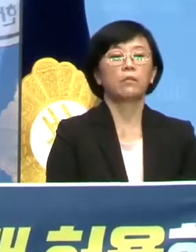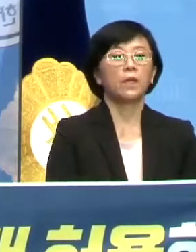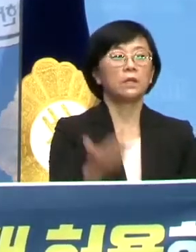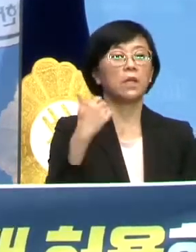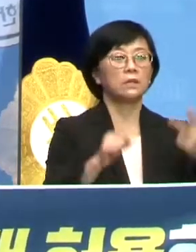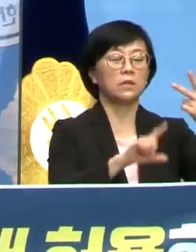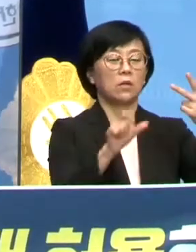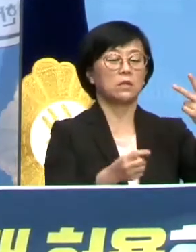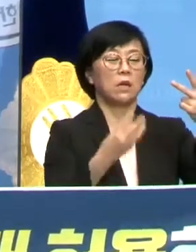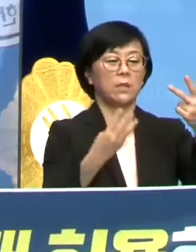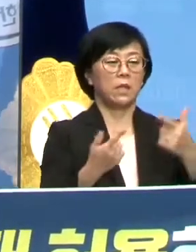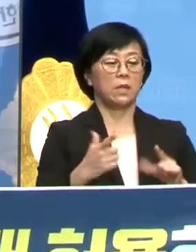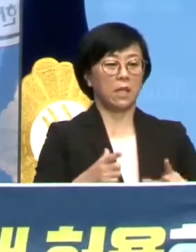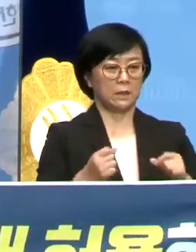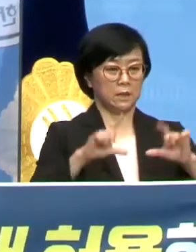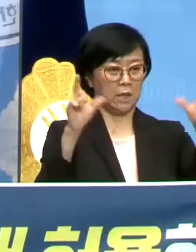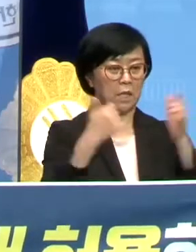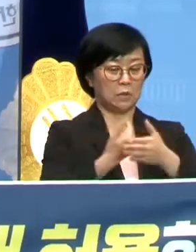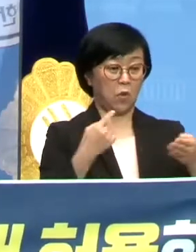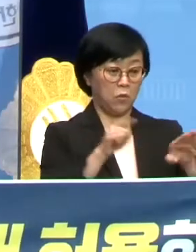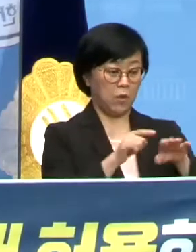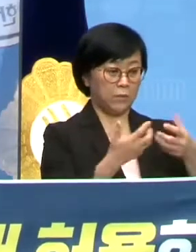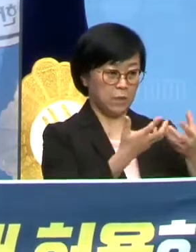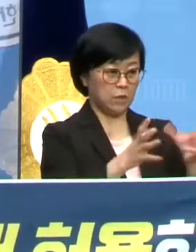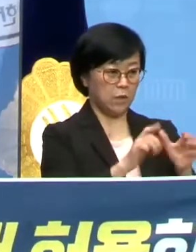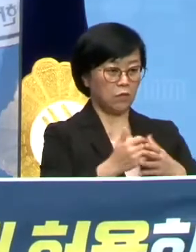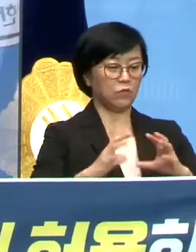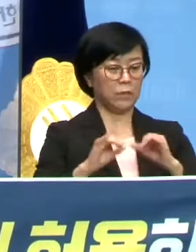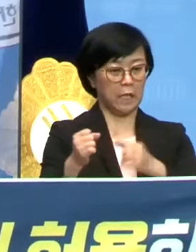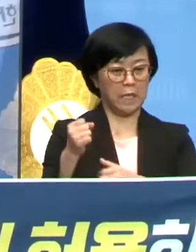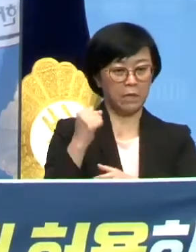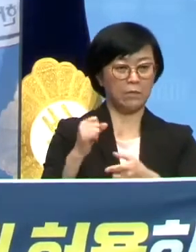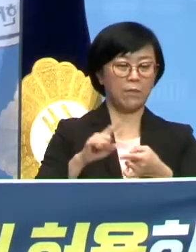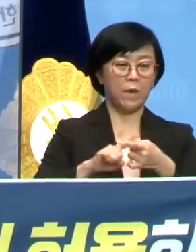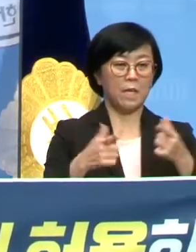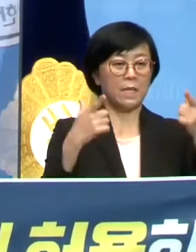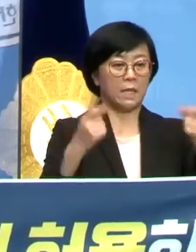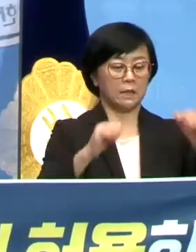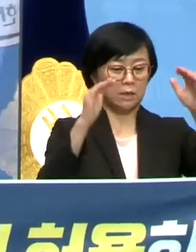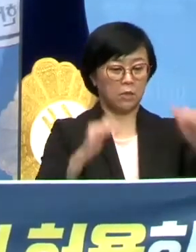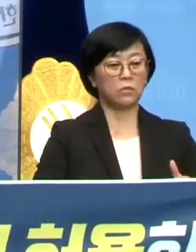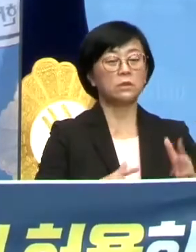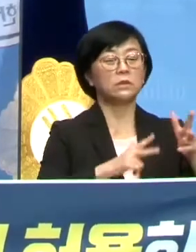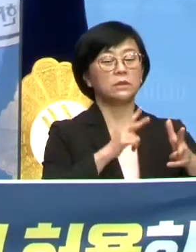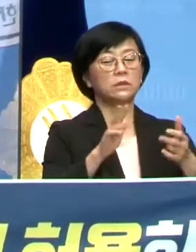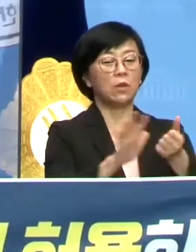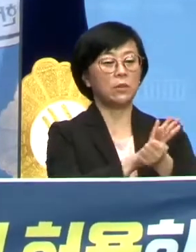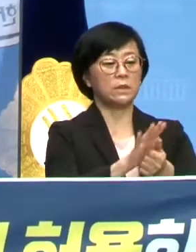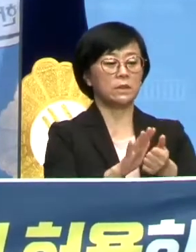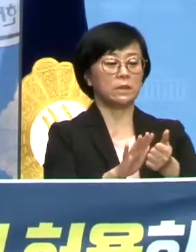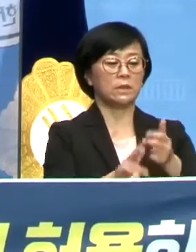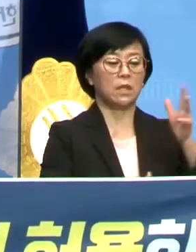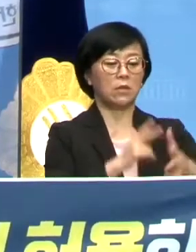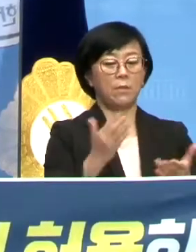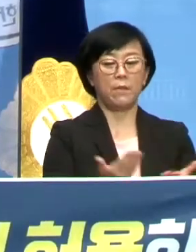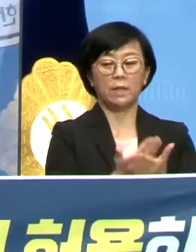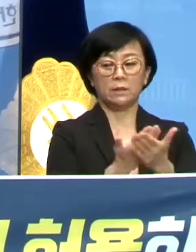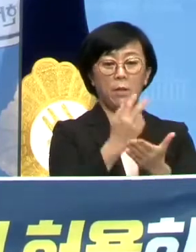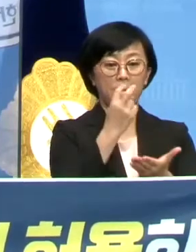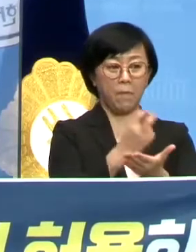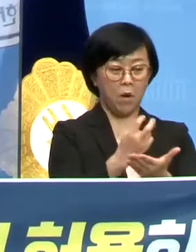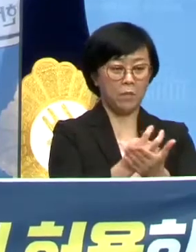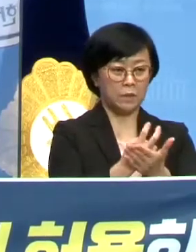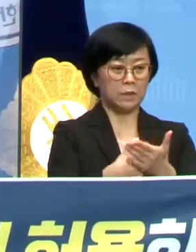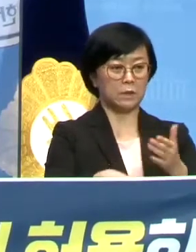지난 7월 3일 같은 날 더불어 민주당과 국민의 힘은 각각 거의 같은 내용으로서 서비스 산업 발전 기본법 을 발휘하여 씁니다